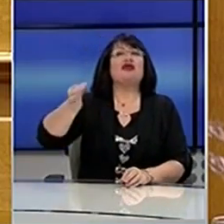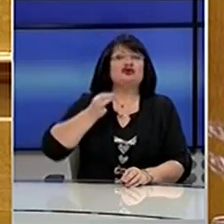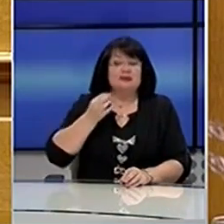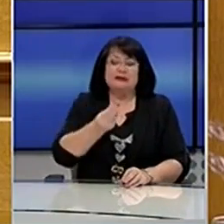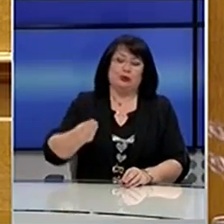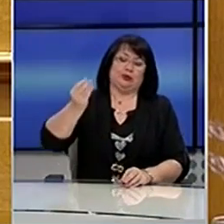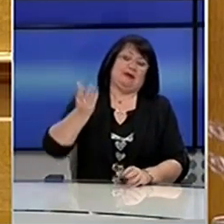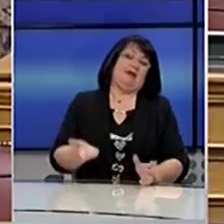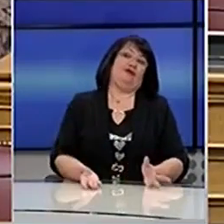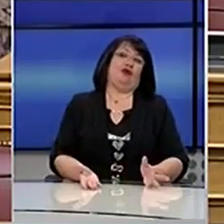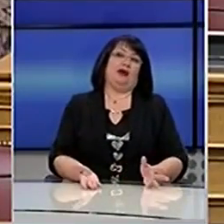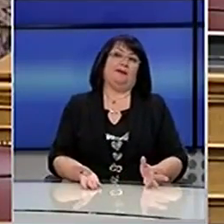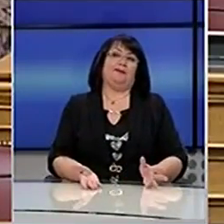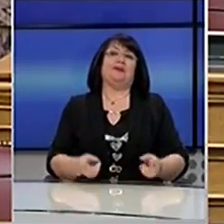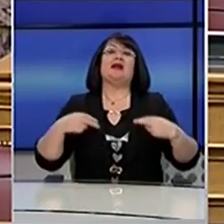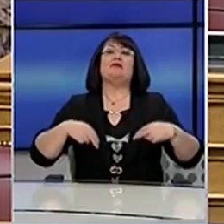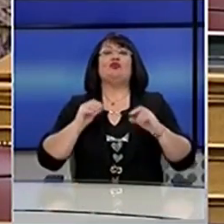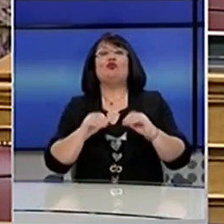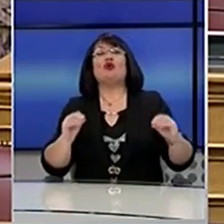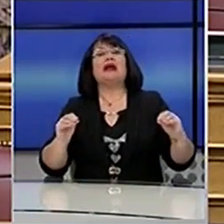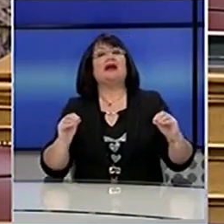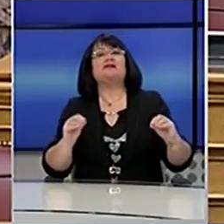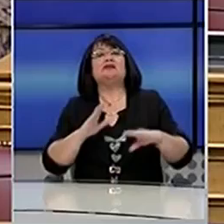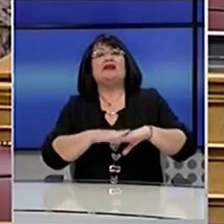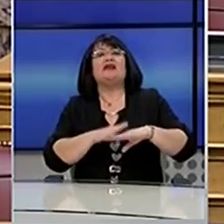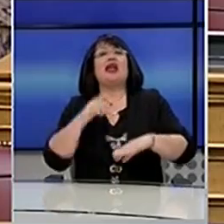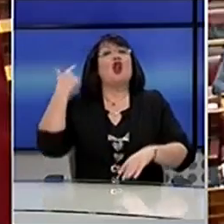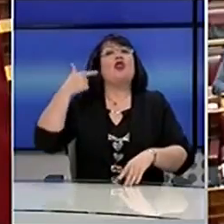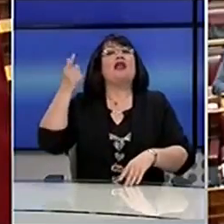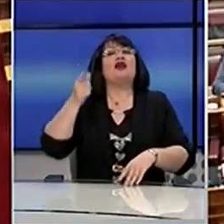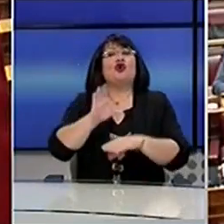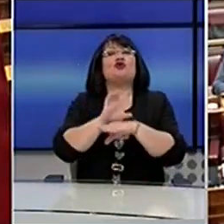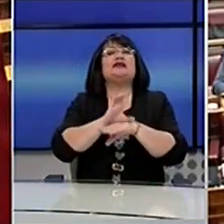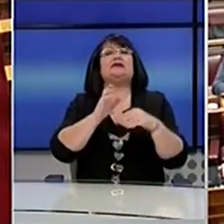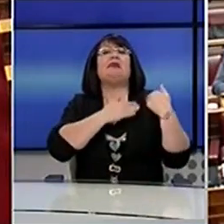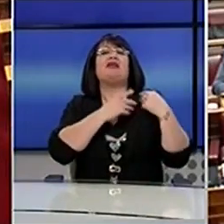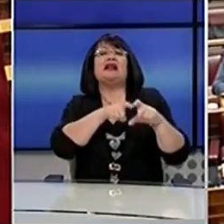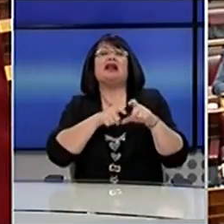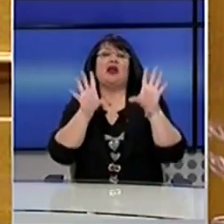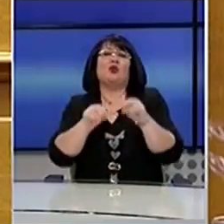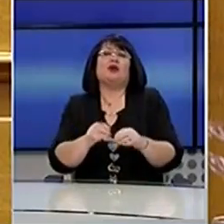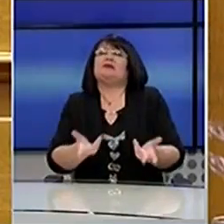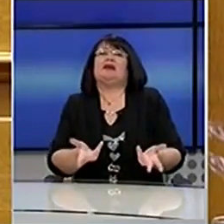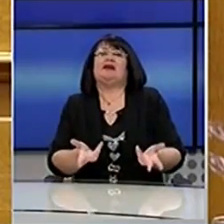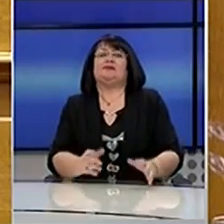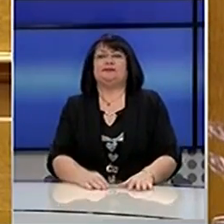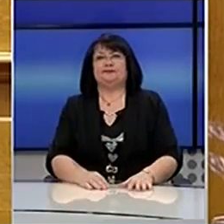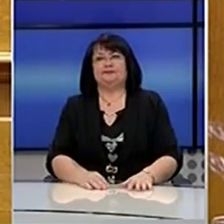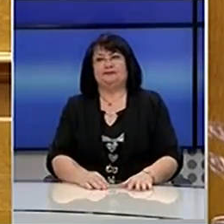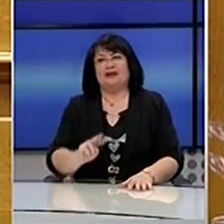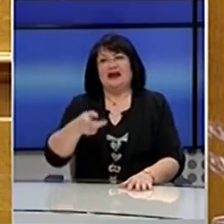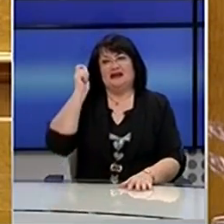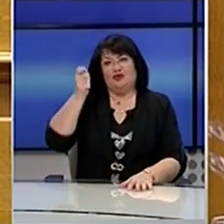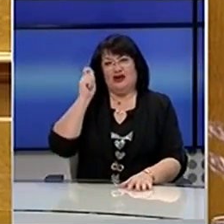κυρία Κεραμέως γιατί έπεσε ο σερβερ της Cisco στο Λονδίνο. Και θέλετε να πιστεύετε ότι με αυτόν τον τρόπο θα γίνετε αξιόπιστοι